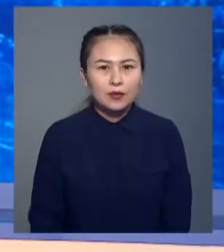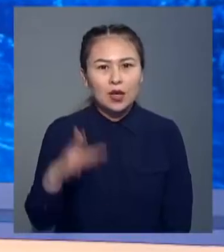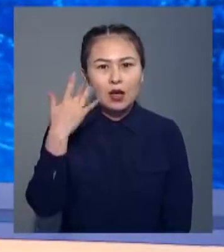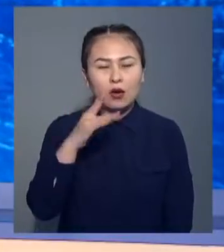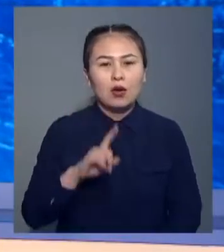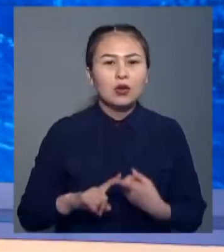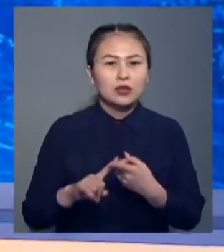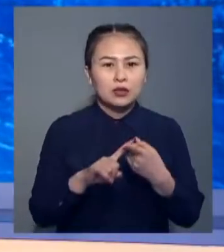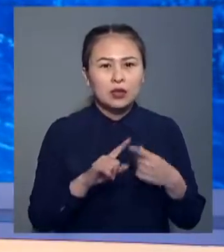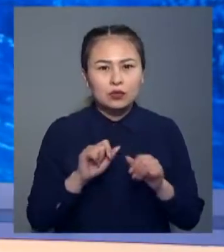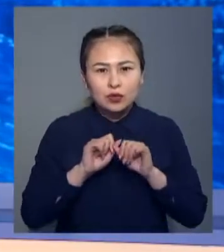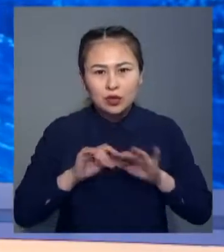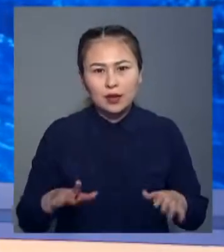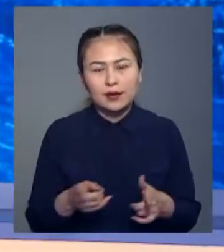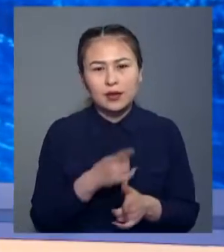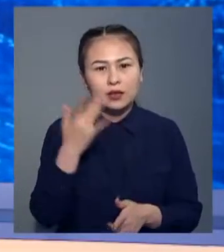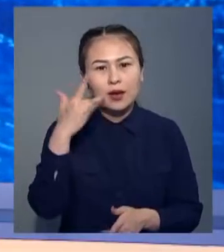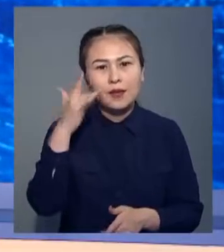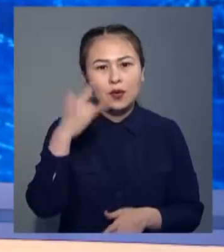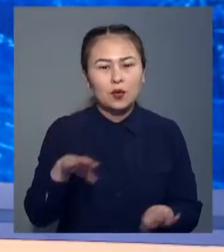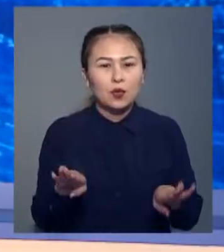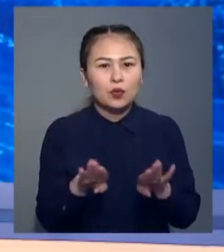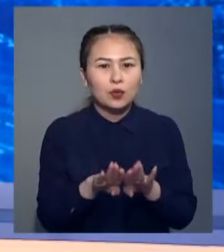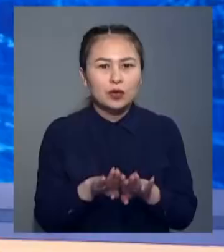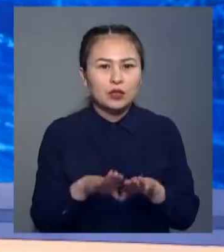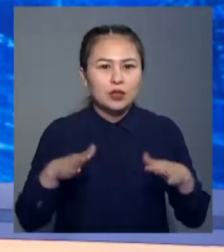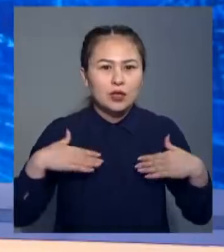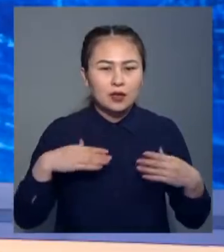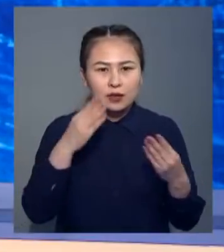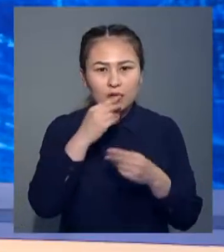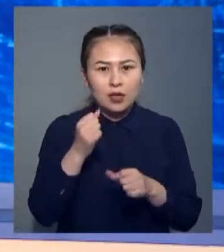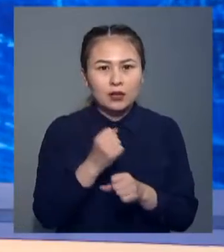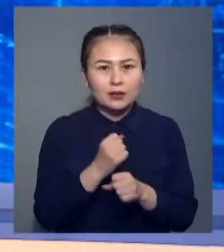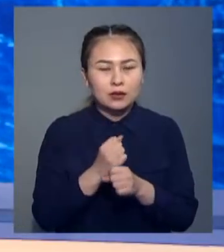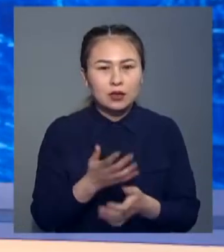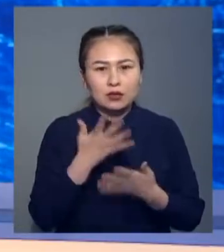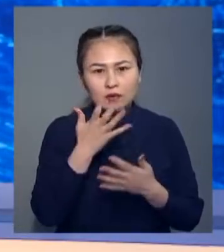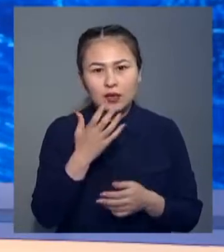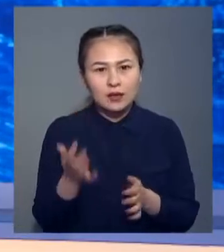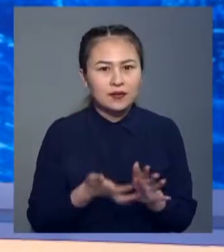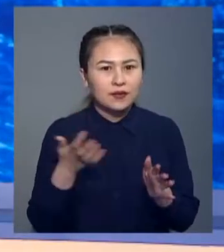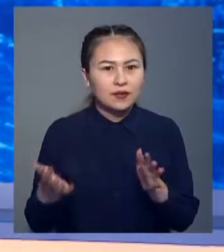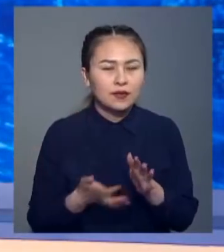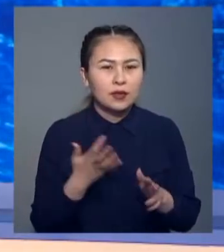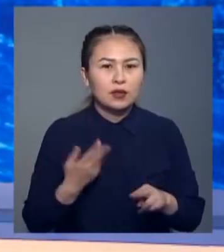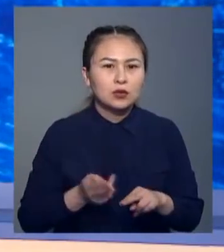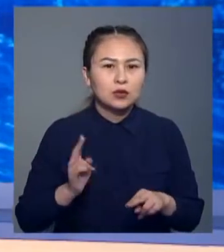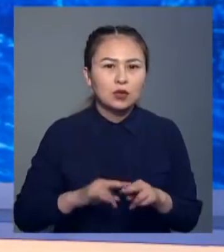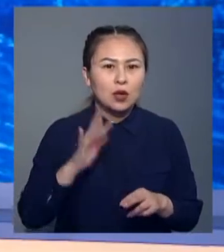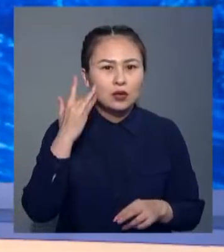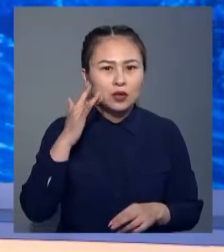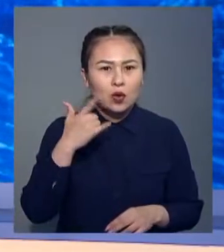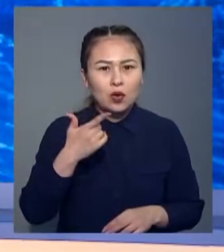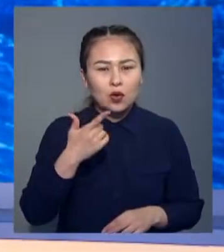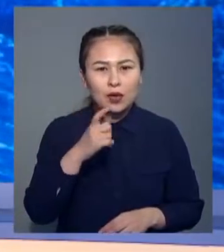Осы ақшыта коронавирустың таралу ұшағына айналған Нью-Йоркте өкпені жасанды желдету аппараттары жетіспейді. Бұл туралы Нью-Йорк